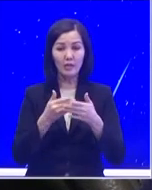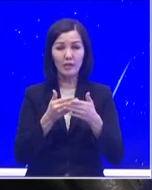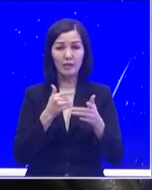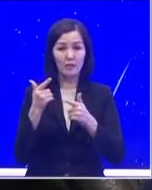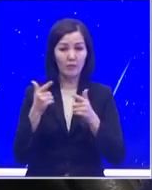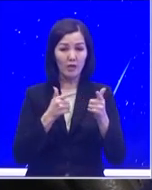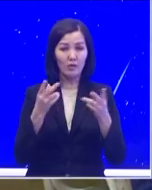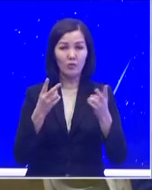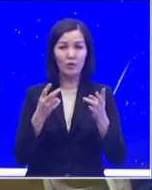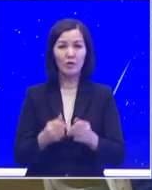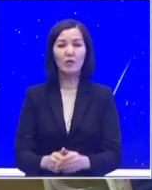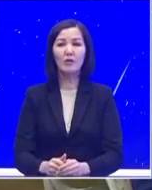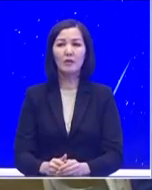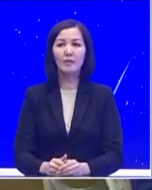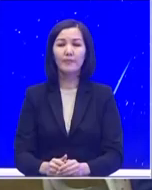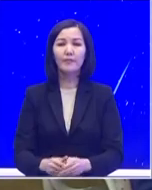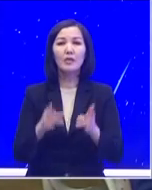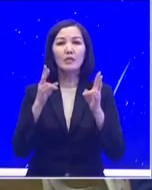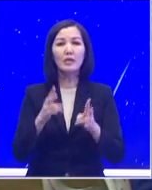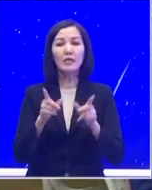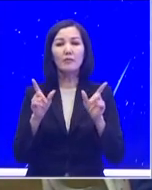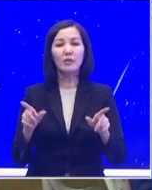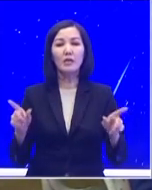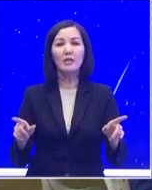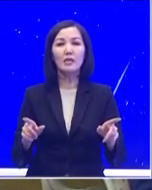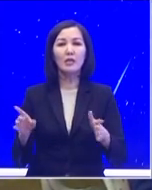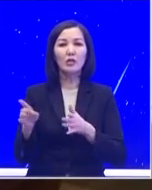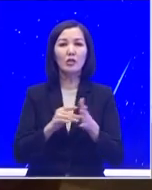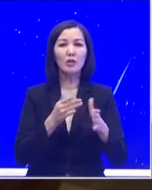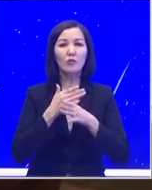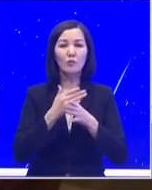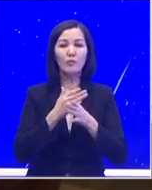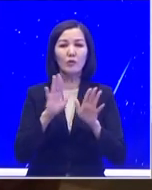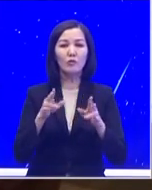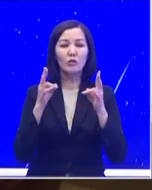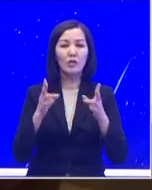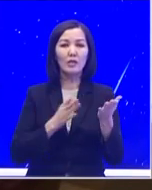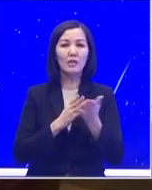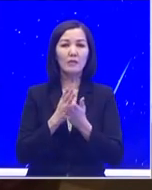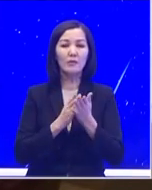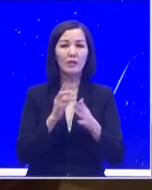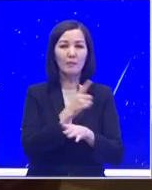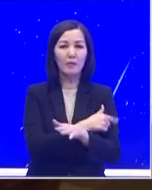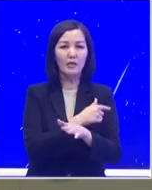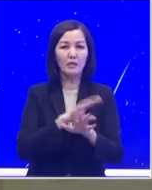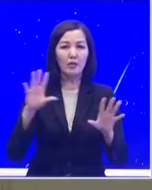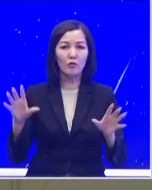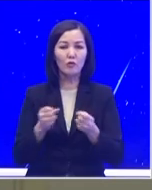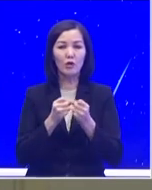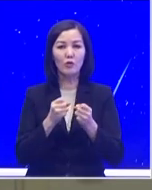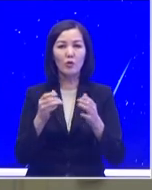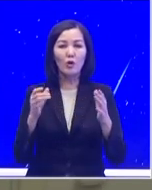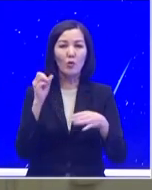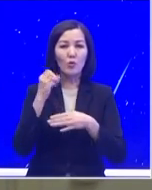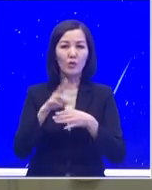Өздеріне жақсы ғой енді. Зардап шеккендерге жедел көмек көрсету барысында төтенше жағдай қызметкерлері медициналық құтқару орталықтарына